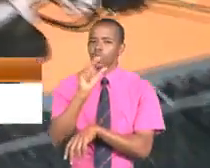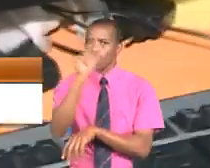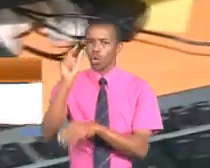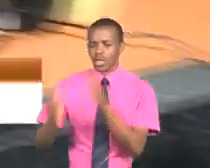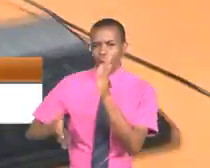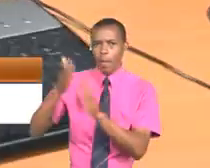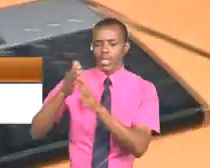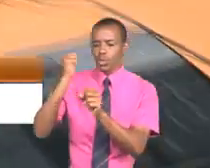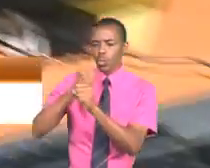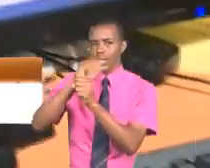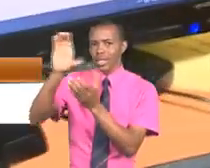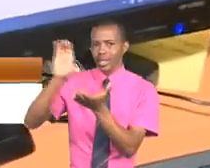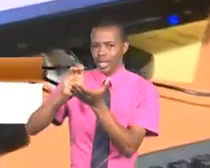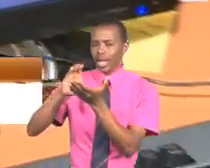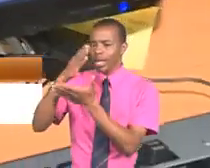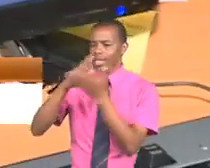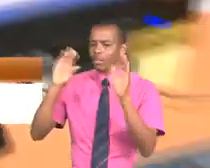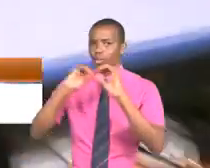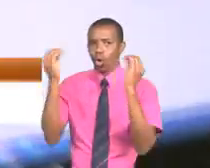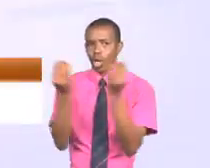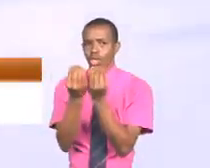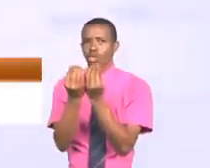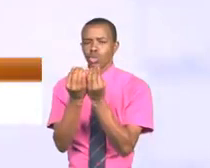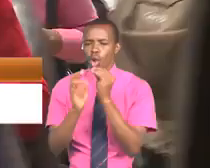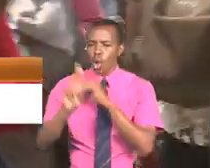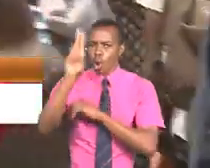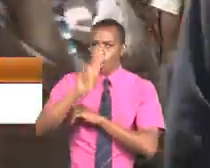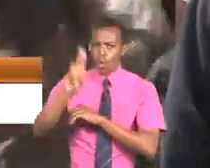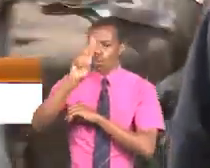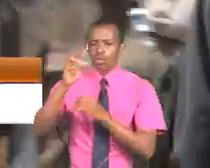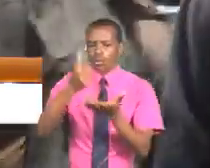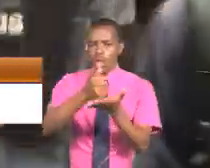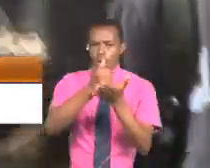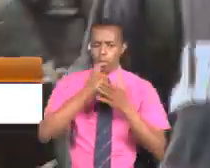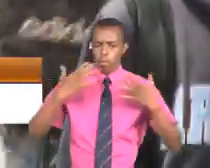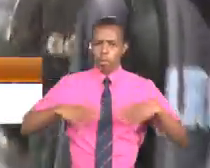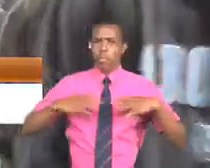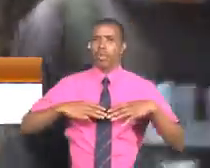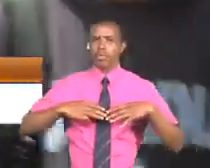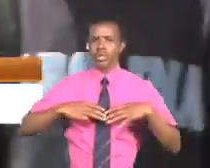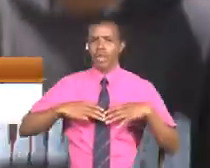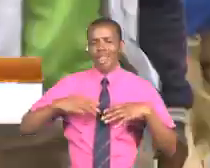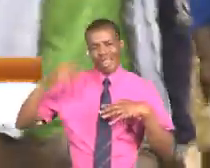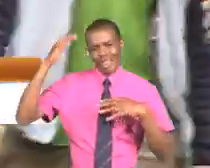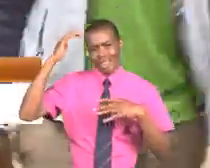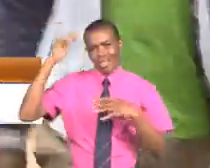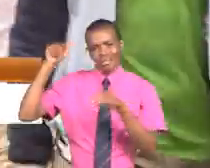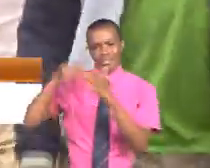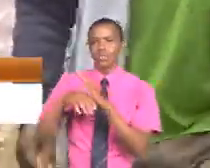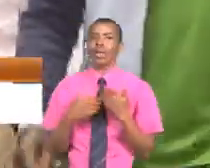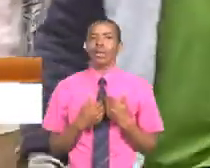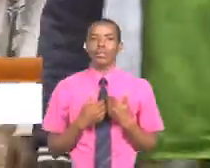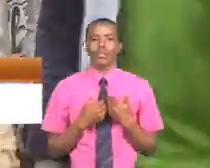Emergency Operation Center ni baadhi ya mashirika yaliyojitolea kutumia njia hii kuwasaidia watu wanaopitia jinamizi la msongo wa mawazo.